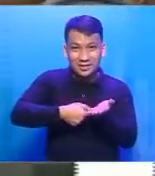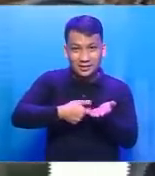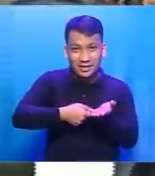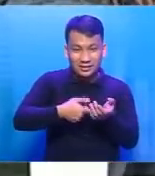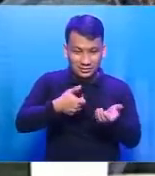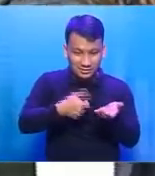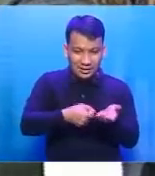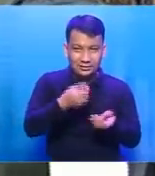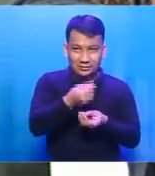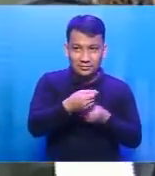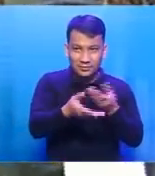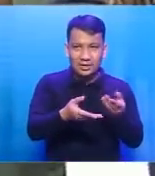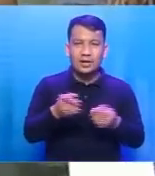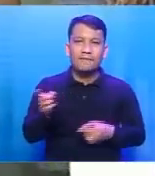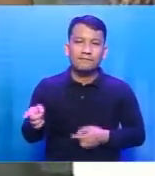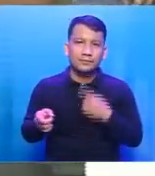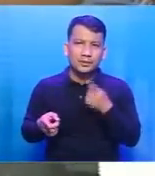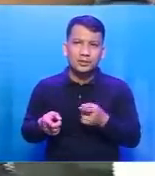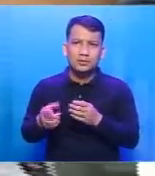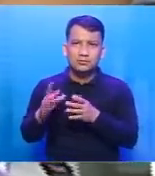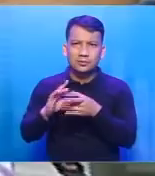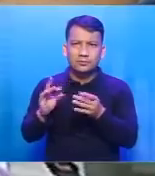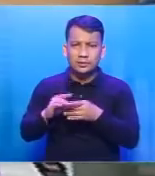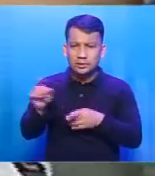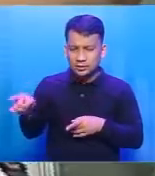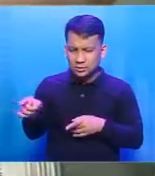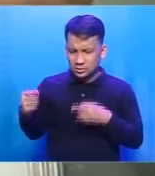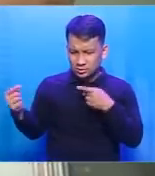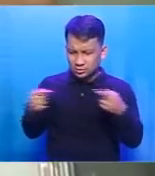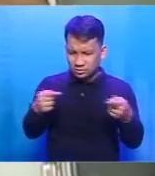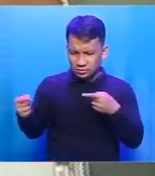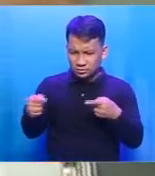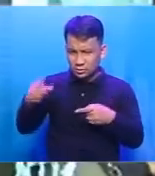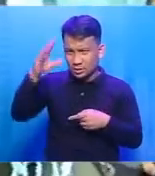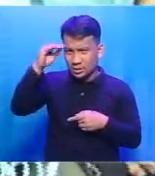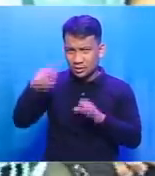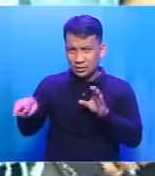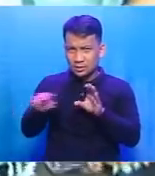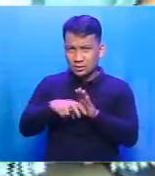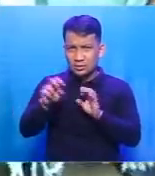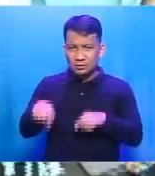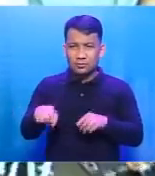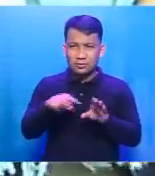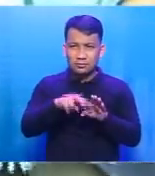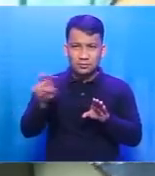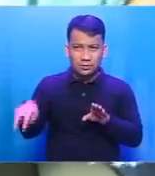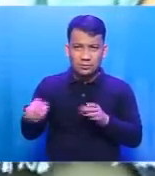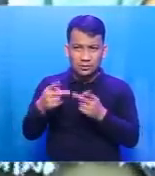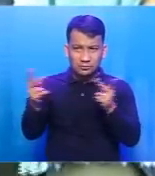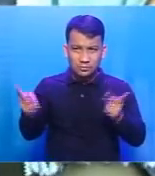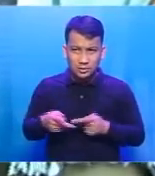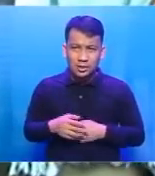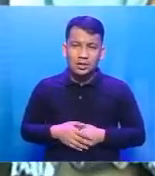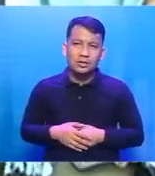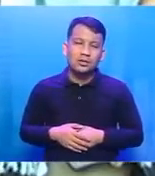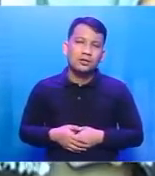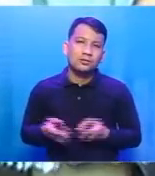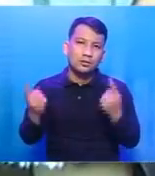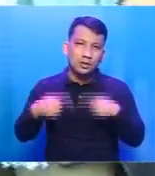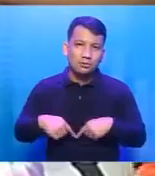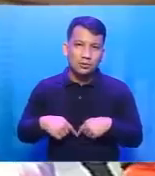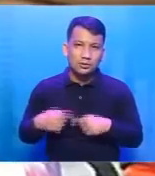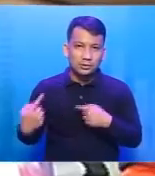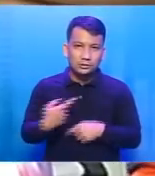lalaki. Kwento ng isang pasahero, nakipagtalo si Sembana sa pasaherong lalaki dahil sa bababaan nitong lugar. Hanggang sa nauwi na